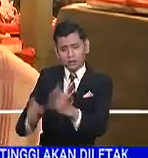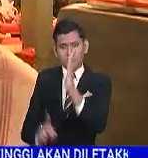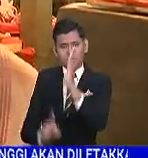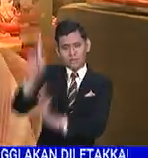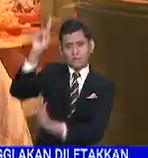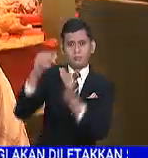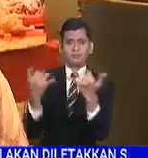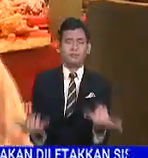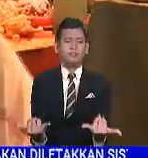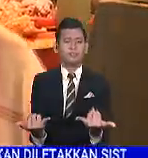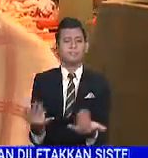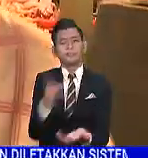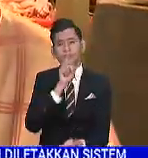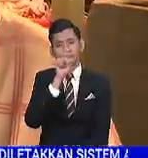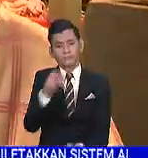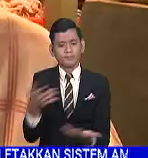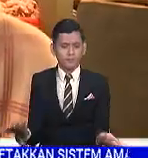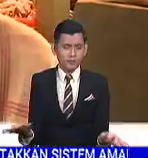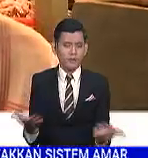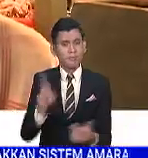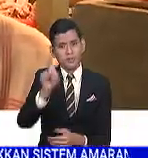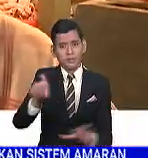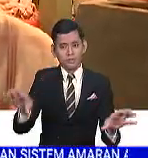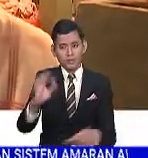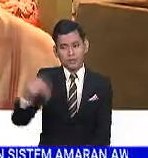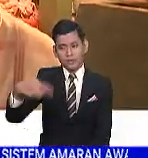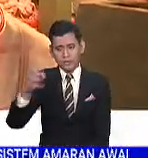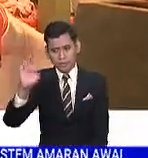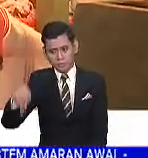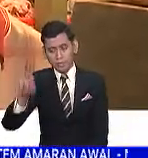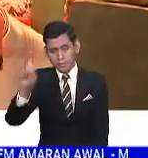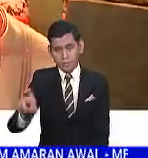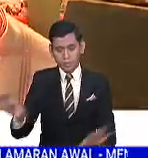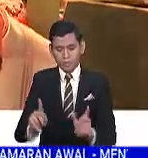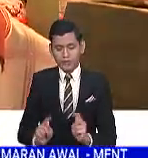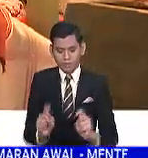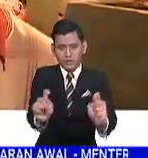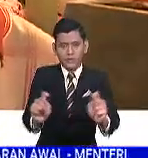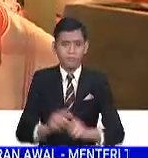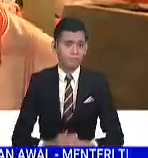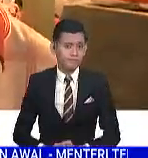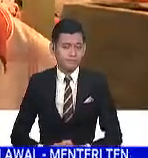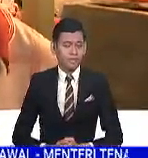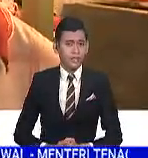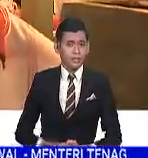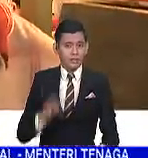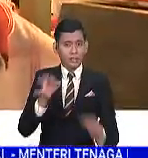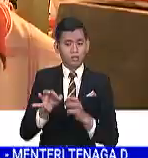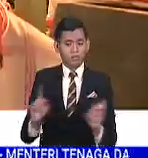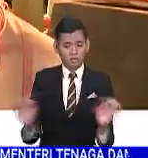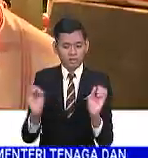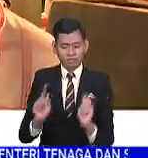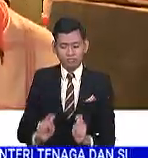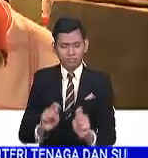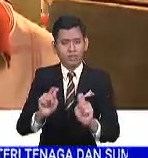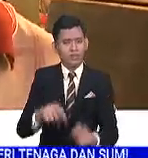itulah. Inilah penguat kuasa kena ambil perhatian lah. Kalau dia tak ambil, memang